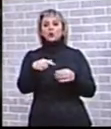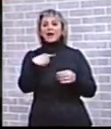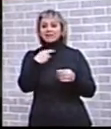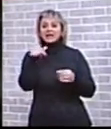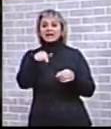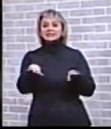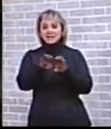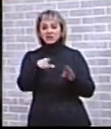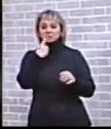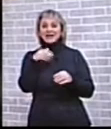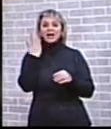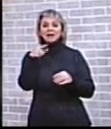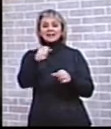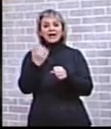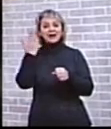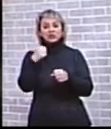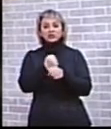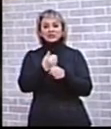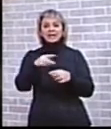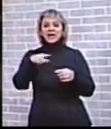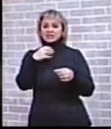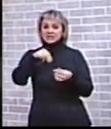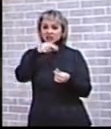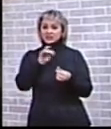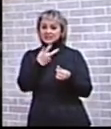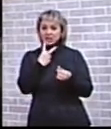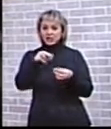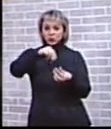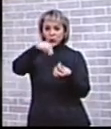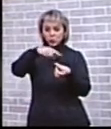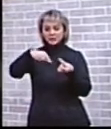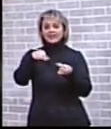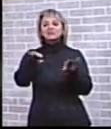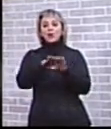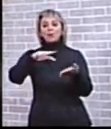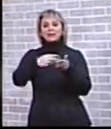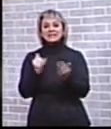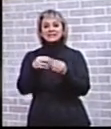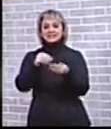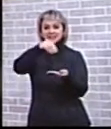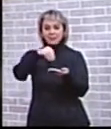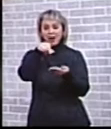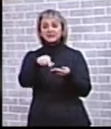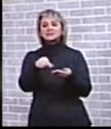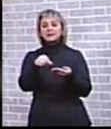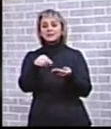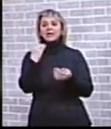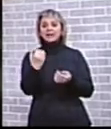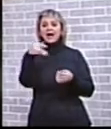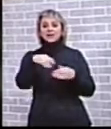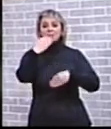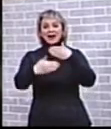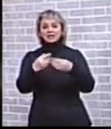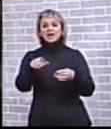это, скажем так, когда раньше делали сиареты самокрутки. Вот в таком плане засыпается, и она, вот,